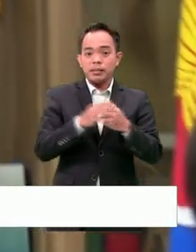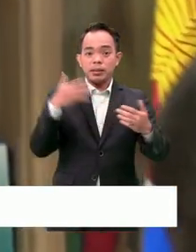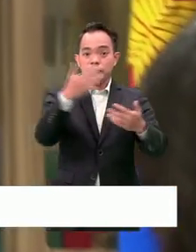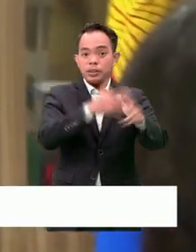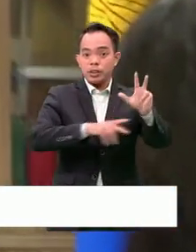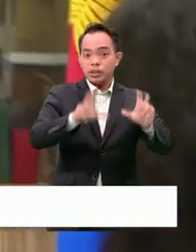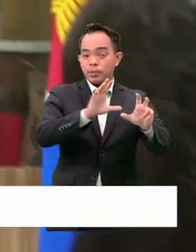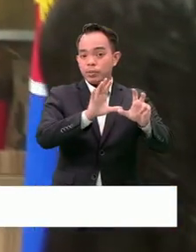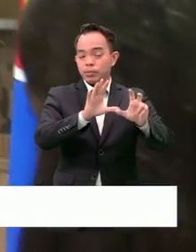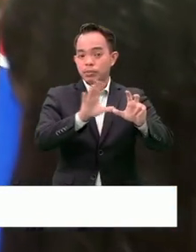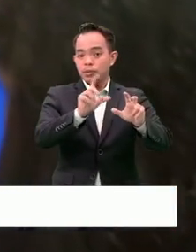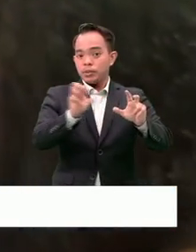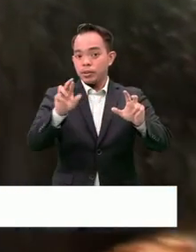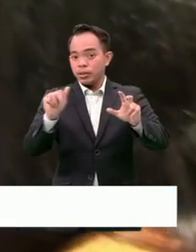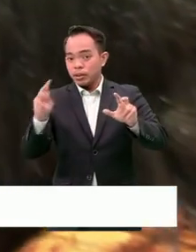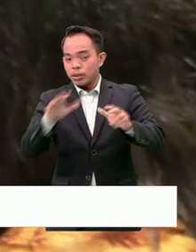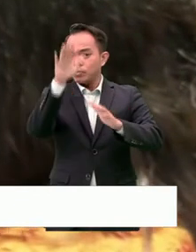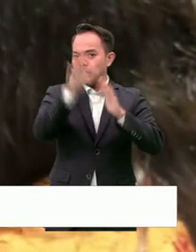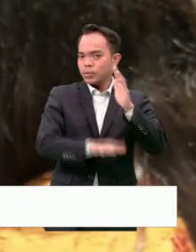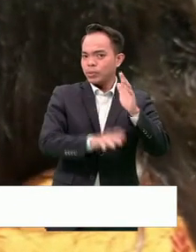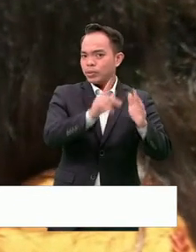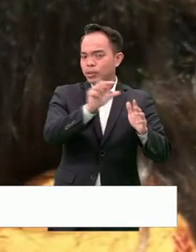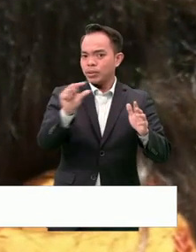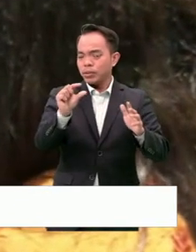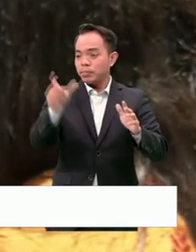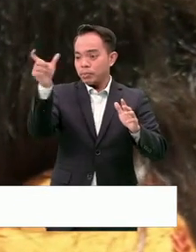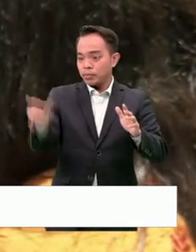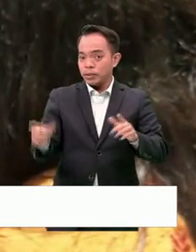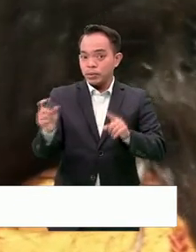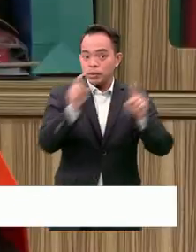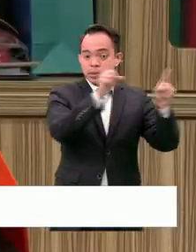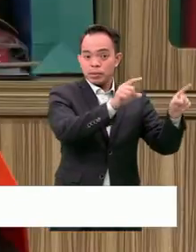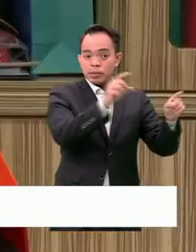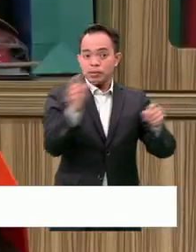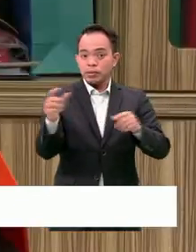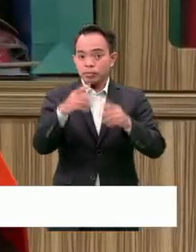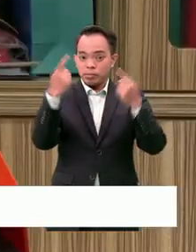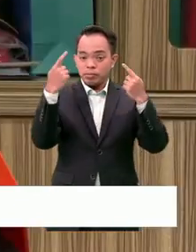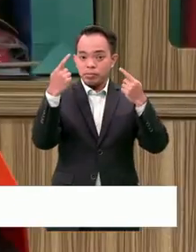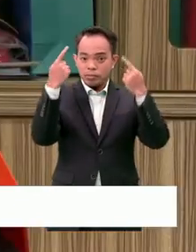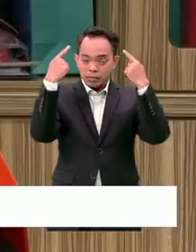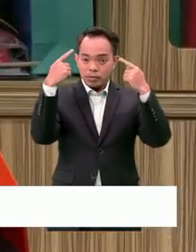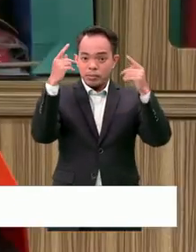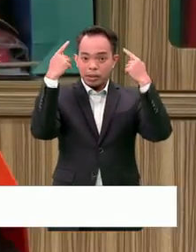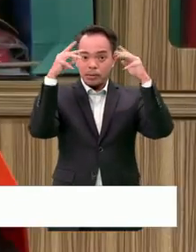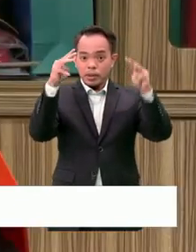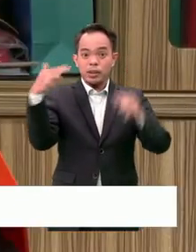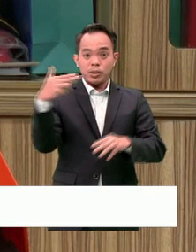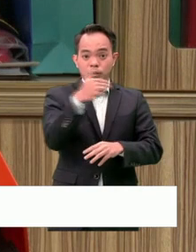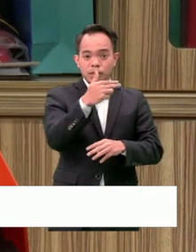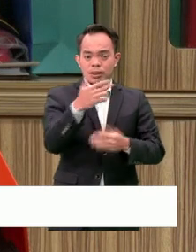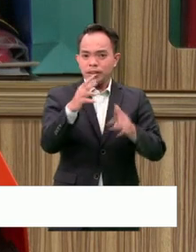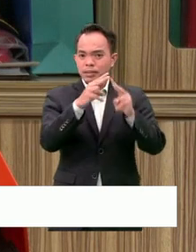30 kilogram akibat kekurangan zat. Duta Besar Indonesia ke Malaysia, Pak Hermono, ketika ditemui Astro Awani ada memaklumkan.